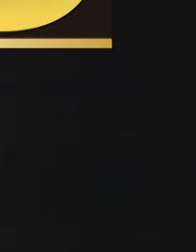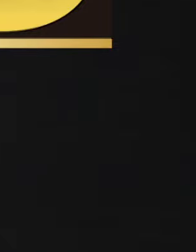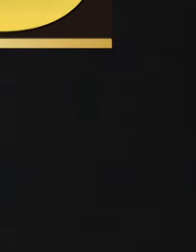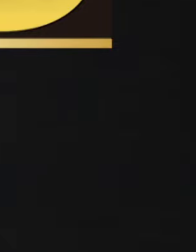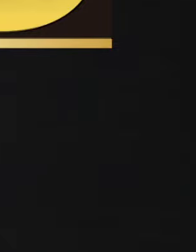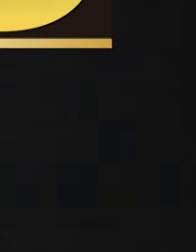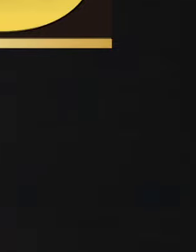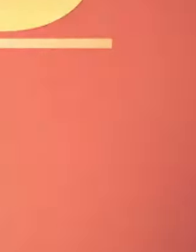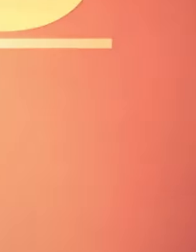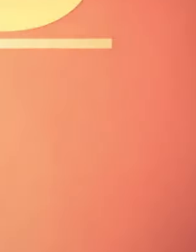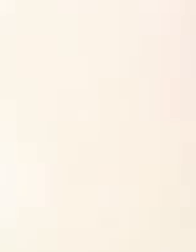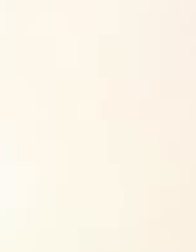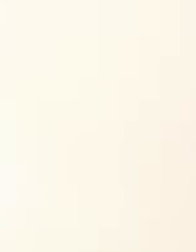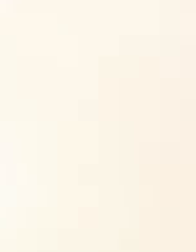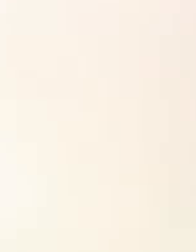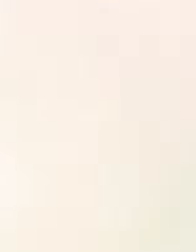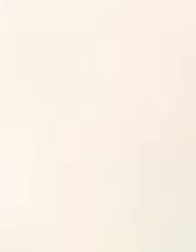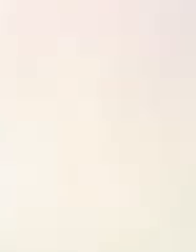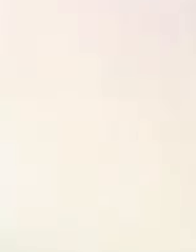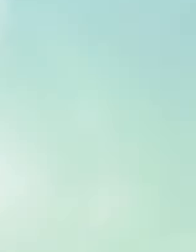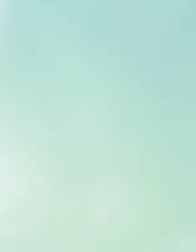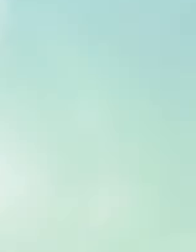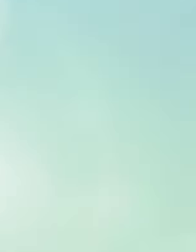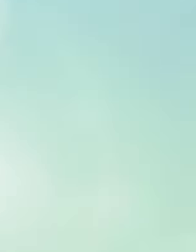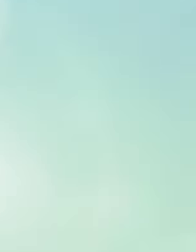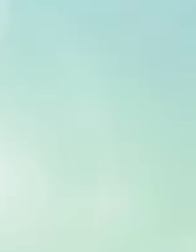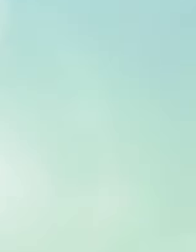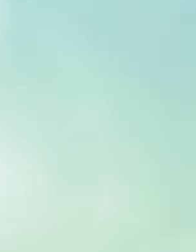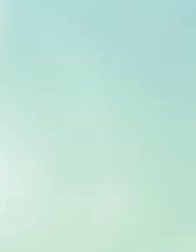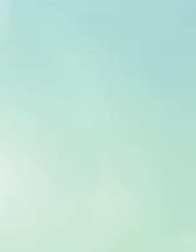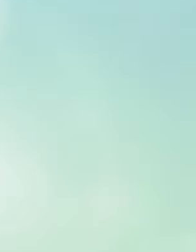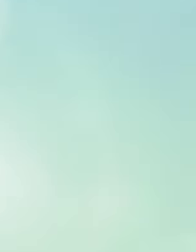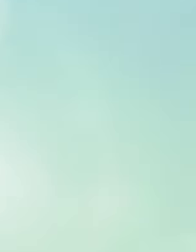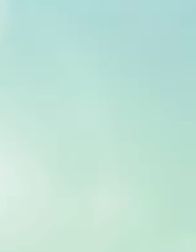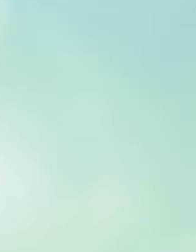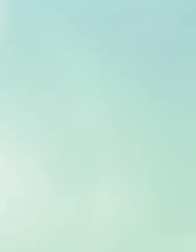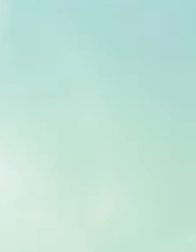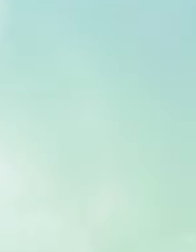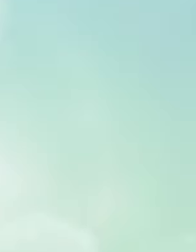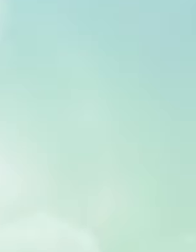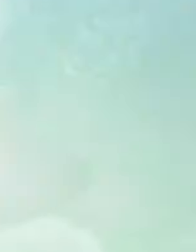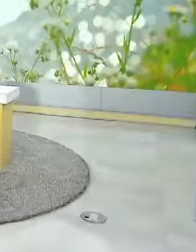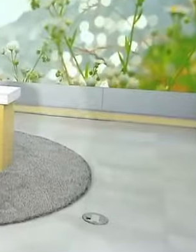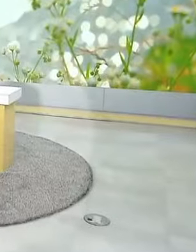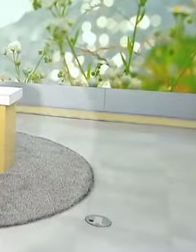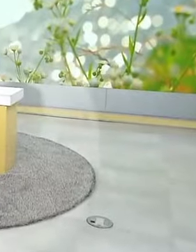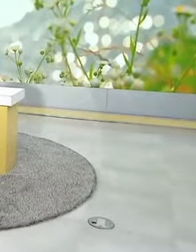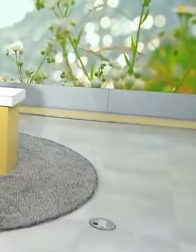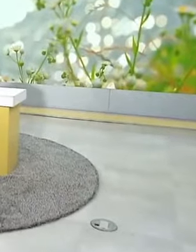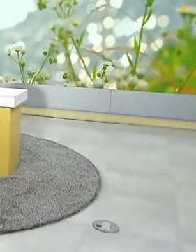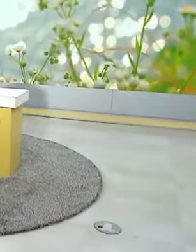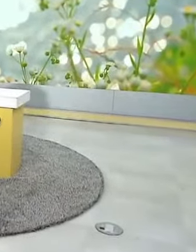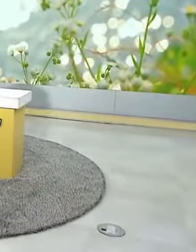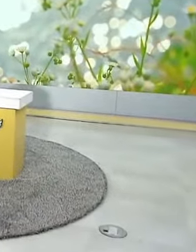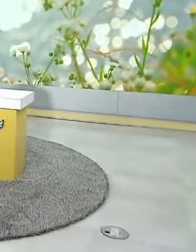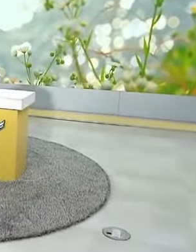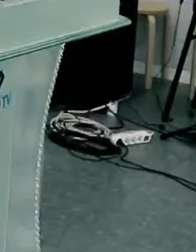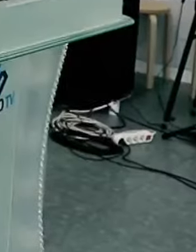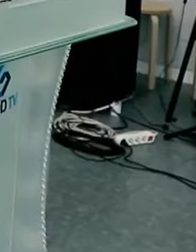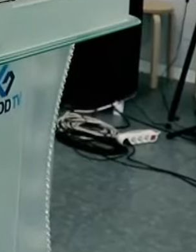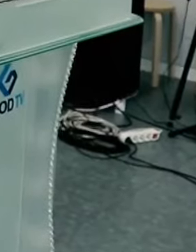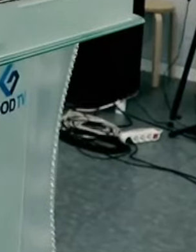1522-5221번으로 전화주세요. 안녕하세요. 예, 반갑습니다. 네, 달리다굼입니다. 안녕하세요.